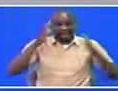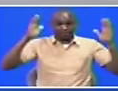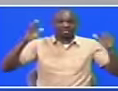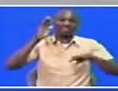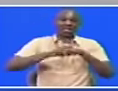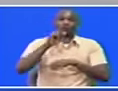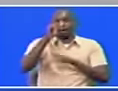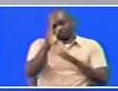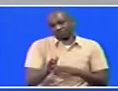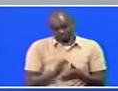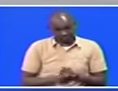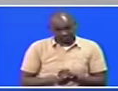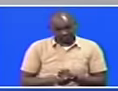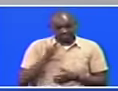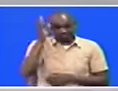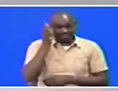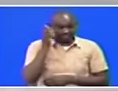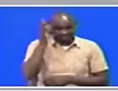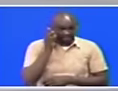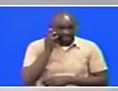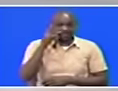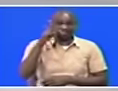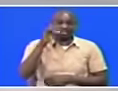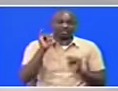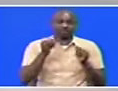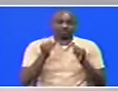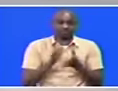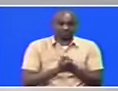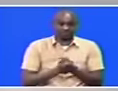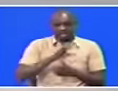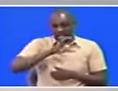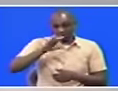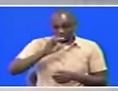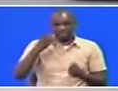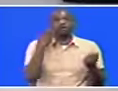kushinda Mkenya yote. Francis Mtalaki, KTN News, kutoka kaunti ya Kwale.